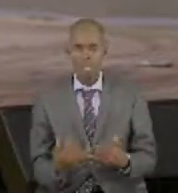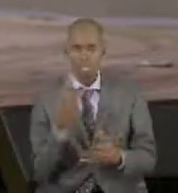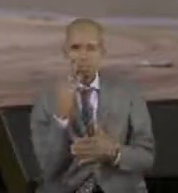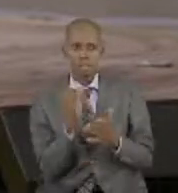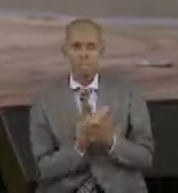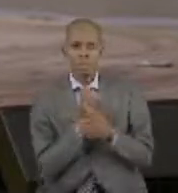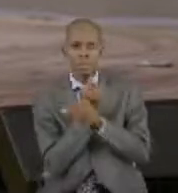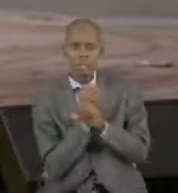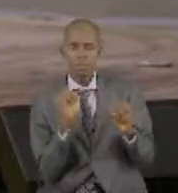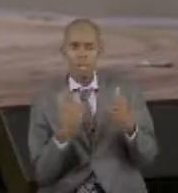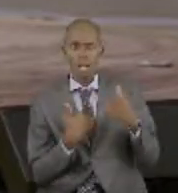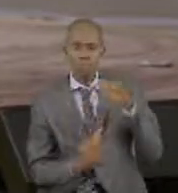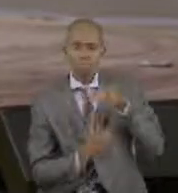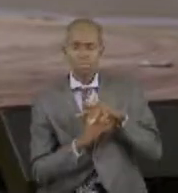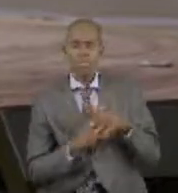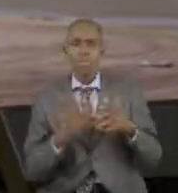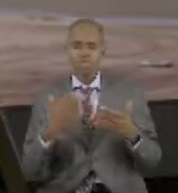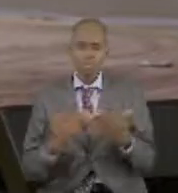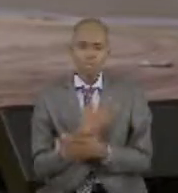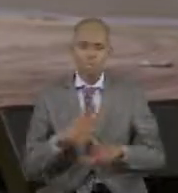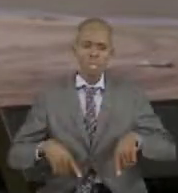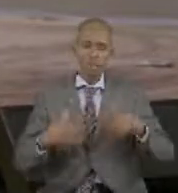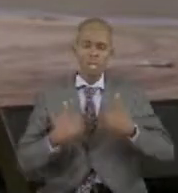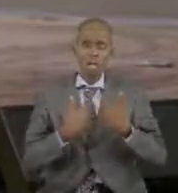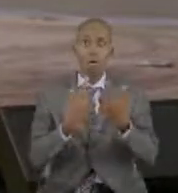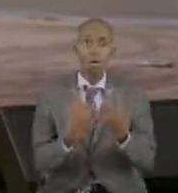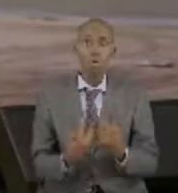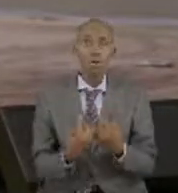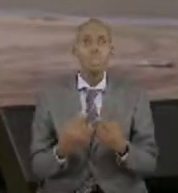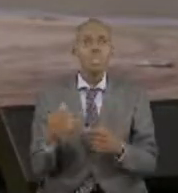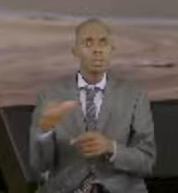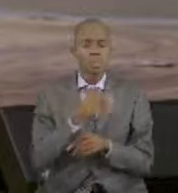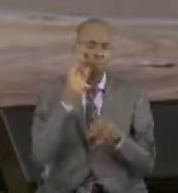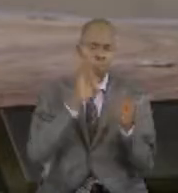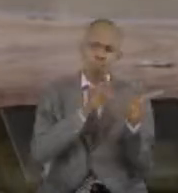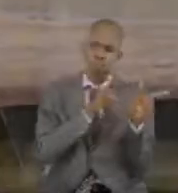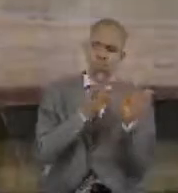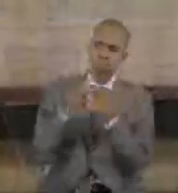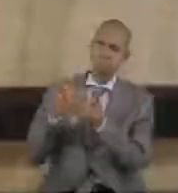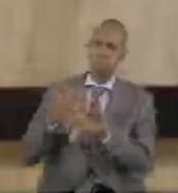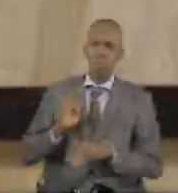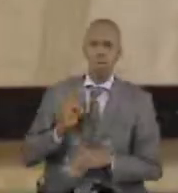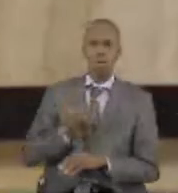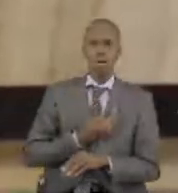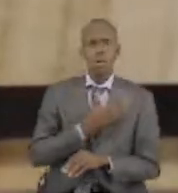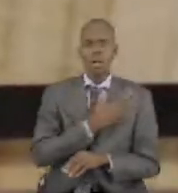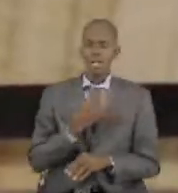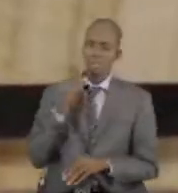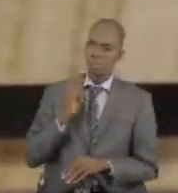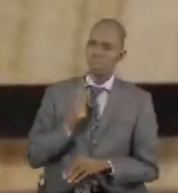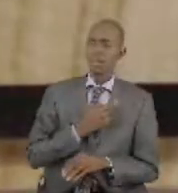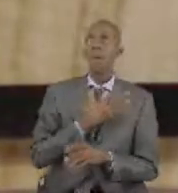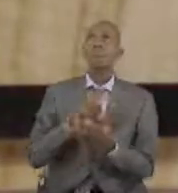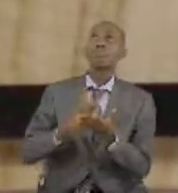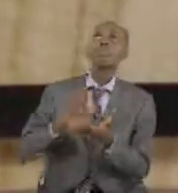est venu maintenant. La régénération est arrivée, la nouvelle vie est arrivée. Si nous regardent et voient